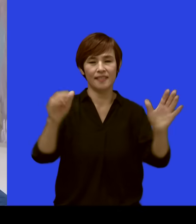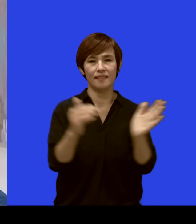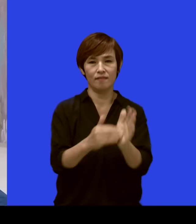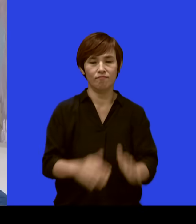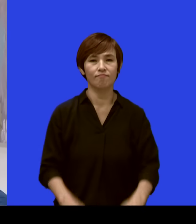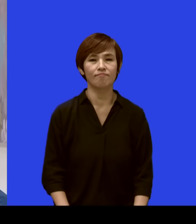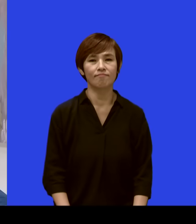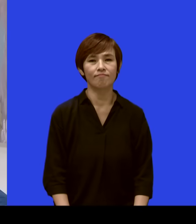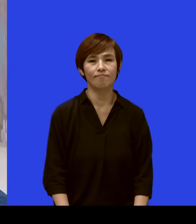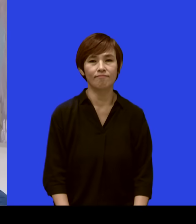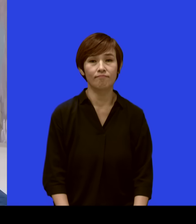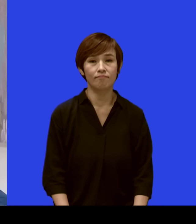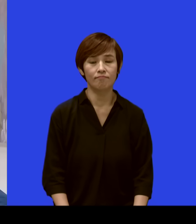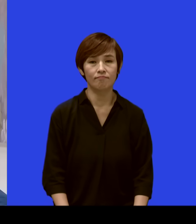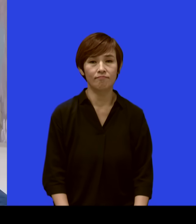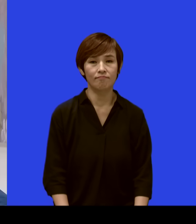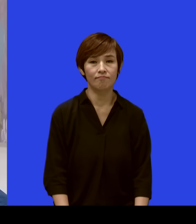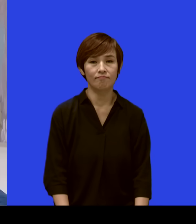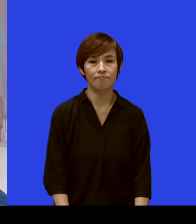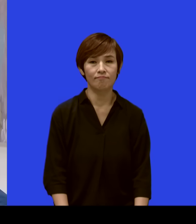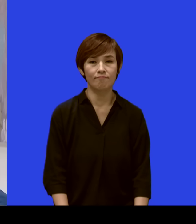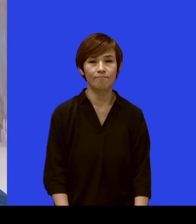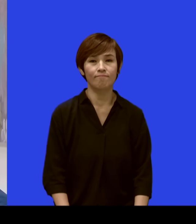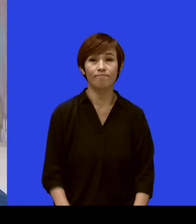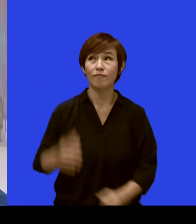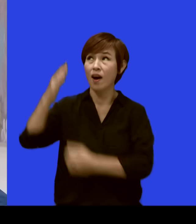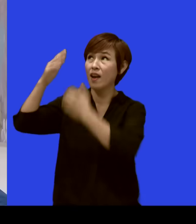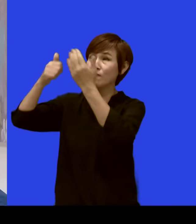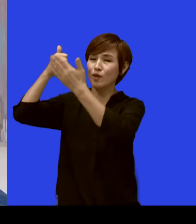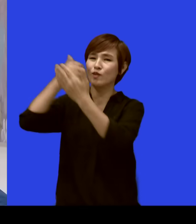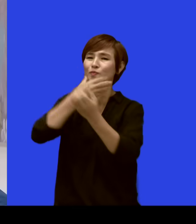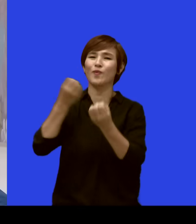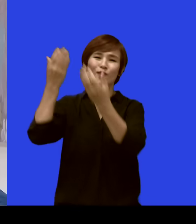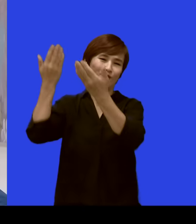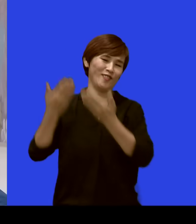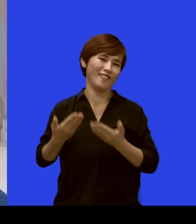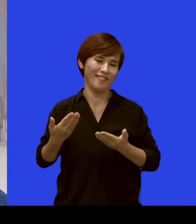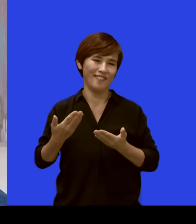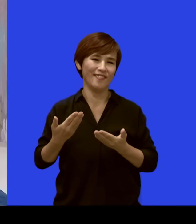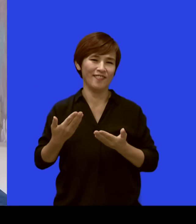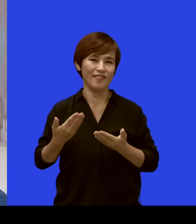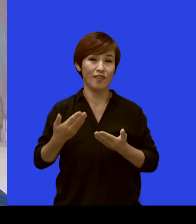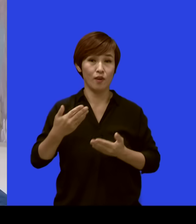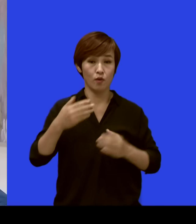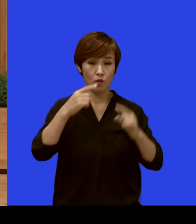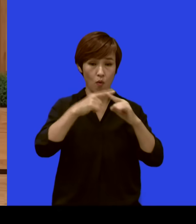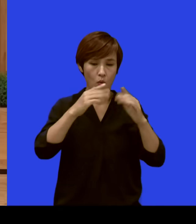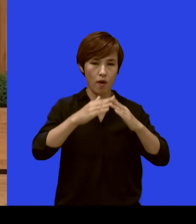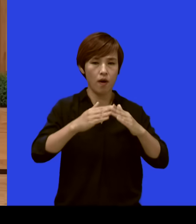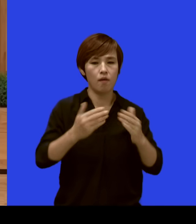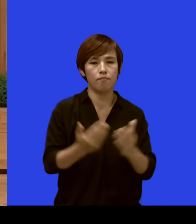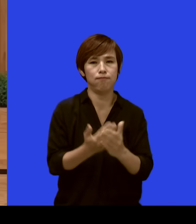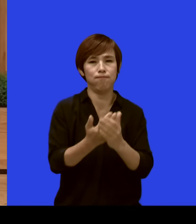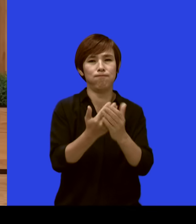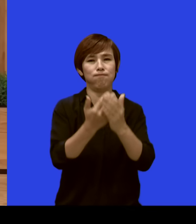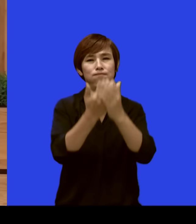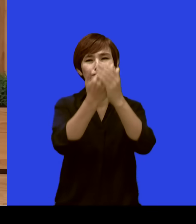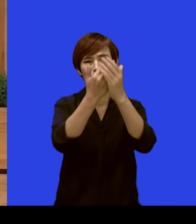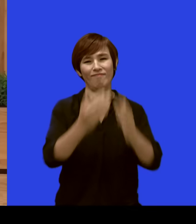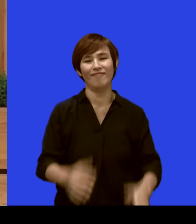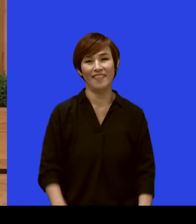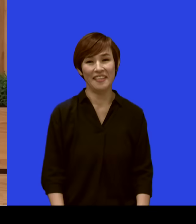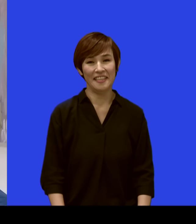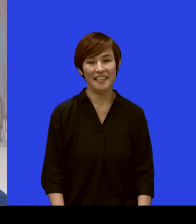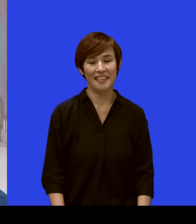그리고 내려놨죠. 그랬더니 하나님께서 축복해 주시더라고요. 그래서 교회가 성장하기 시작을 했고 그래서